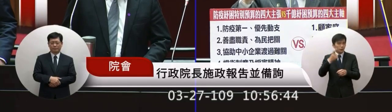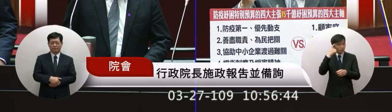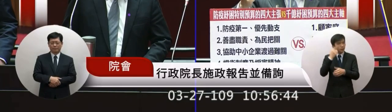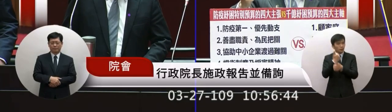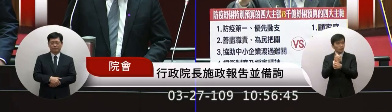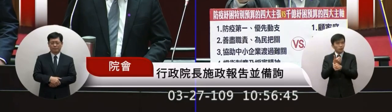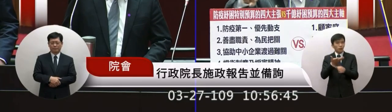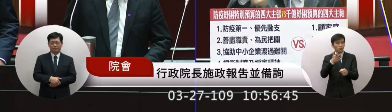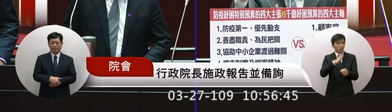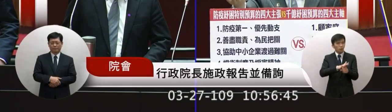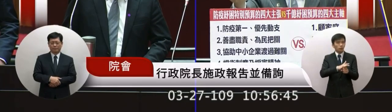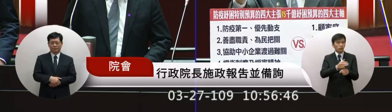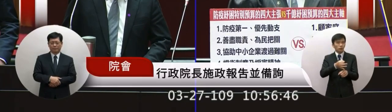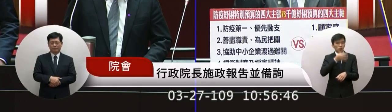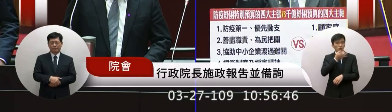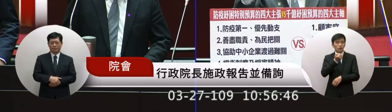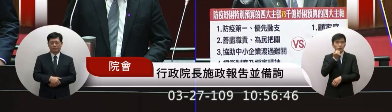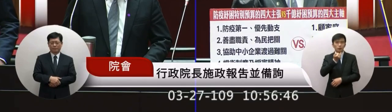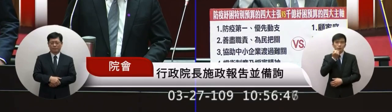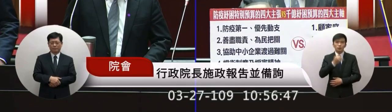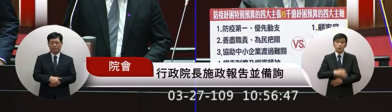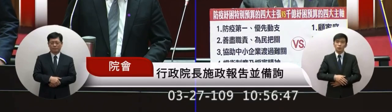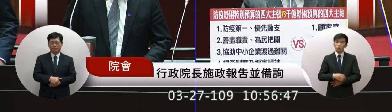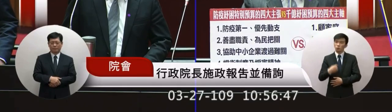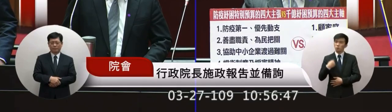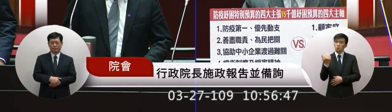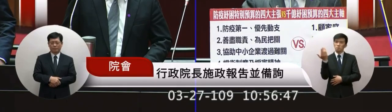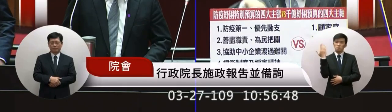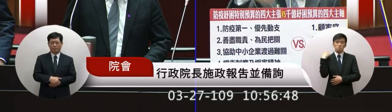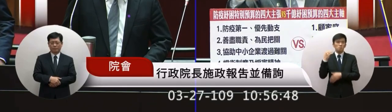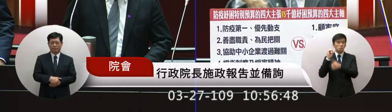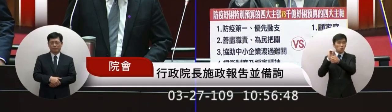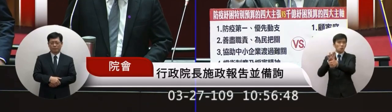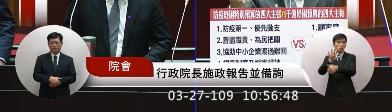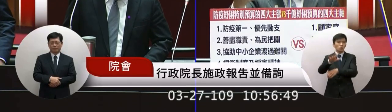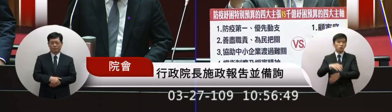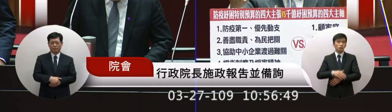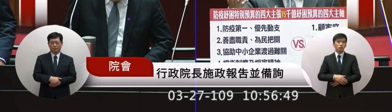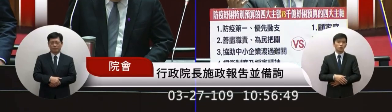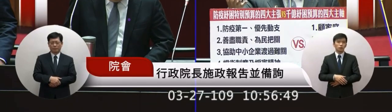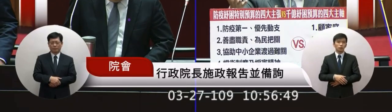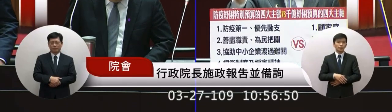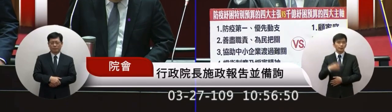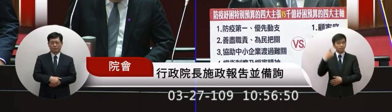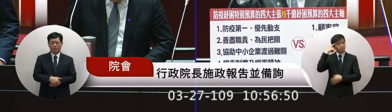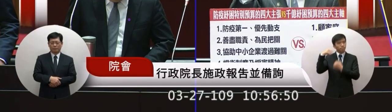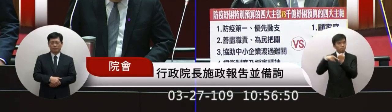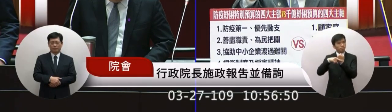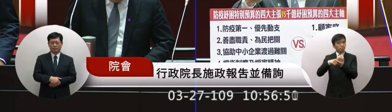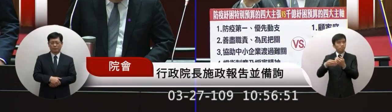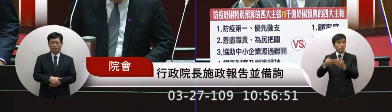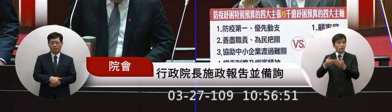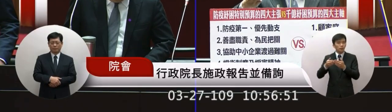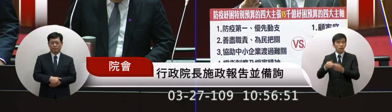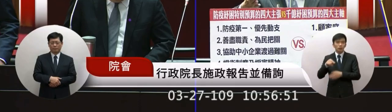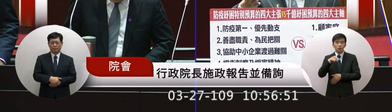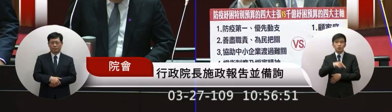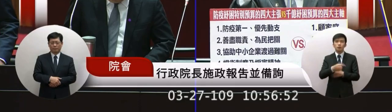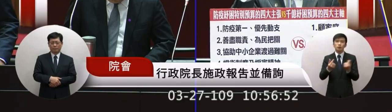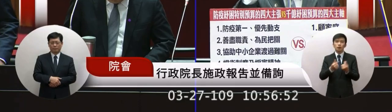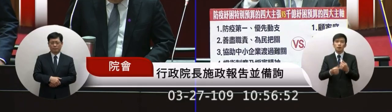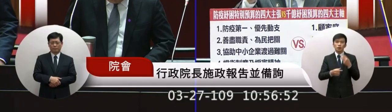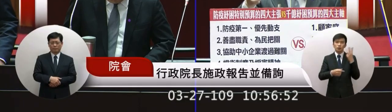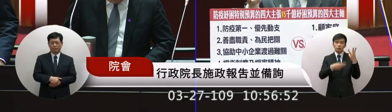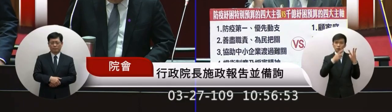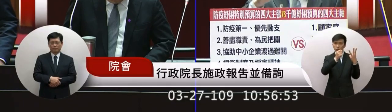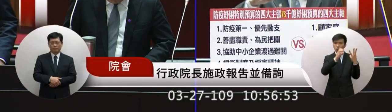助到？用什么？什么方式？我上次跟你们陈副主任讲，一个共同想的一个办法，因为这牵涉到 WTO 跟